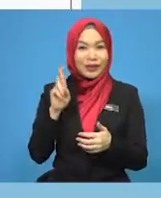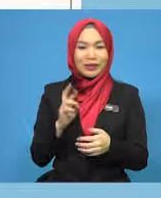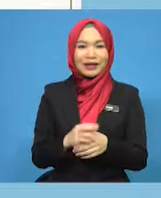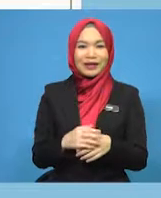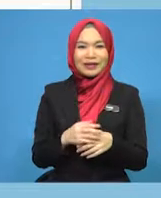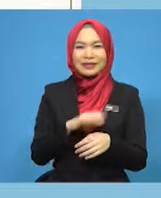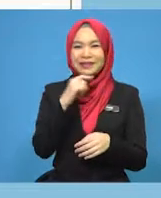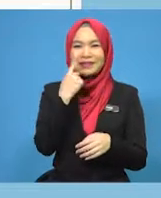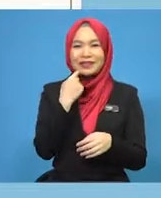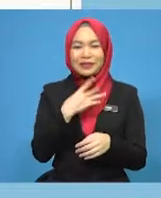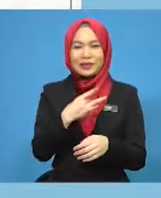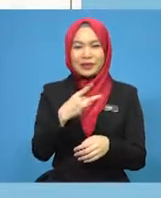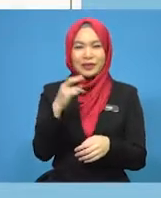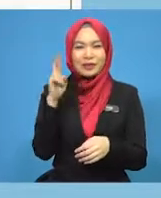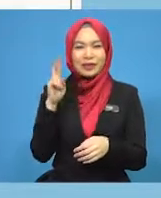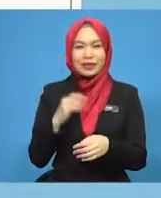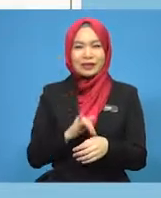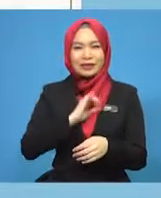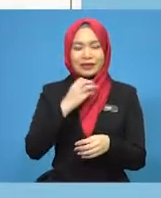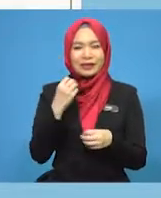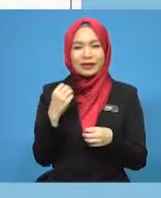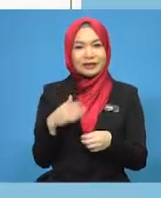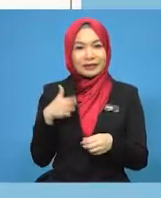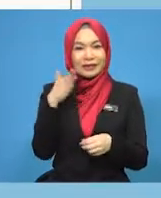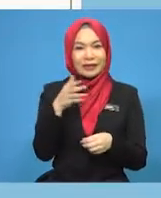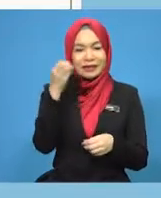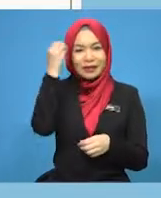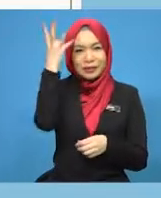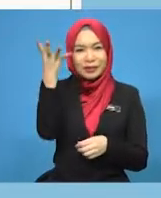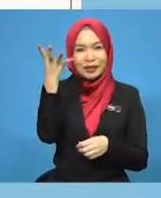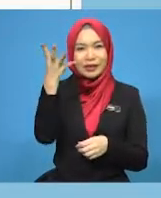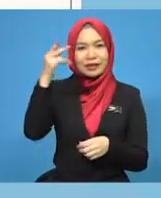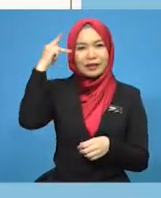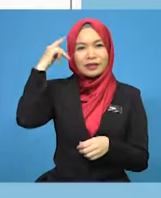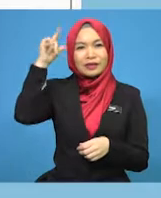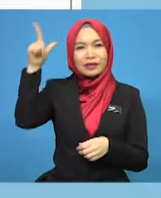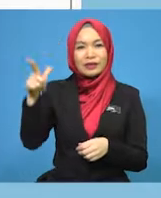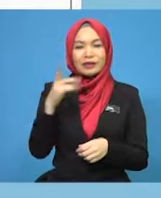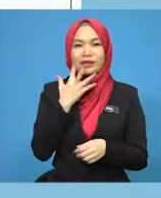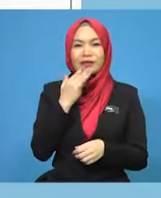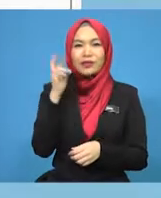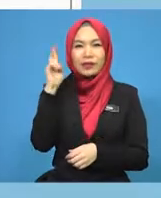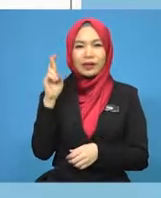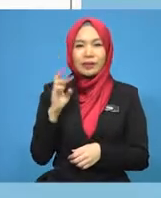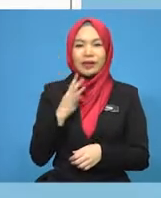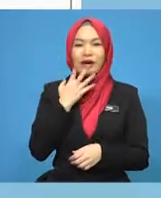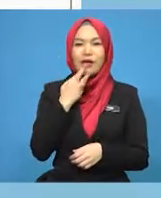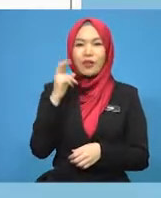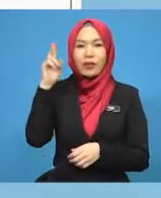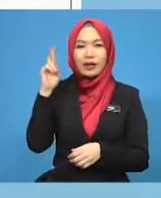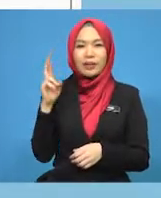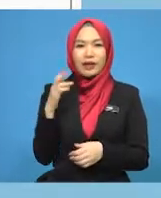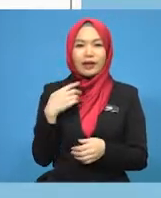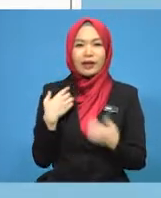warna merah dekat sini? Baiklah, saya akan terangkan sedikit tentang psikologi warna merah. Warna merah adalah warna